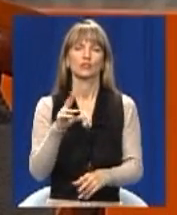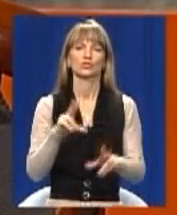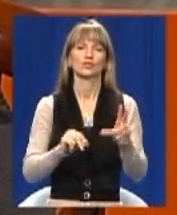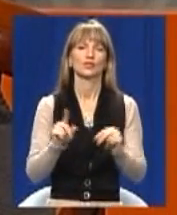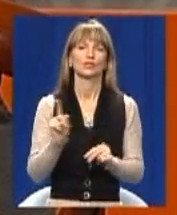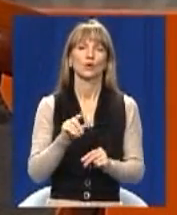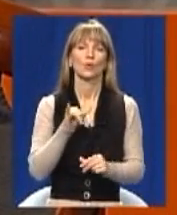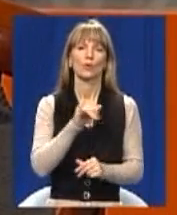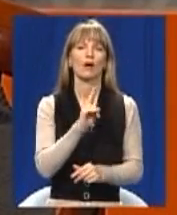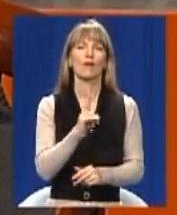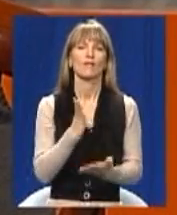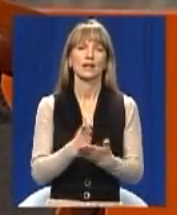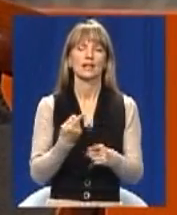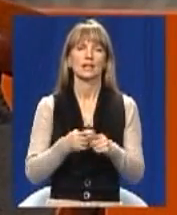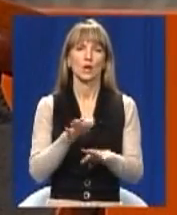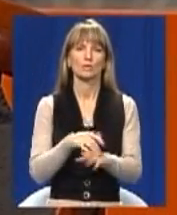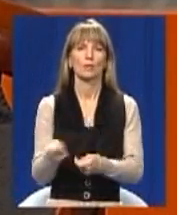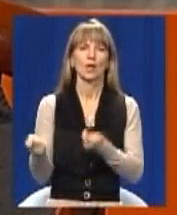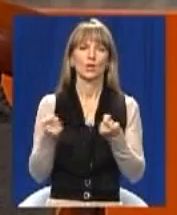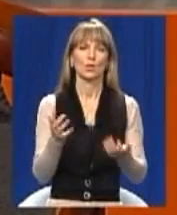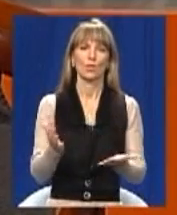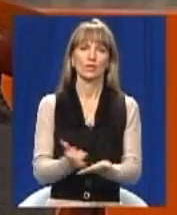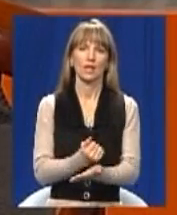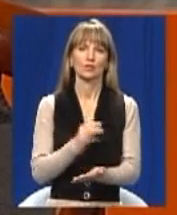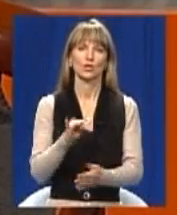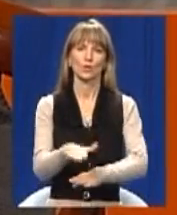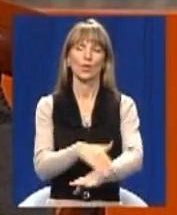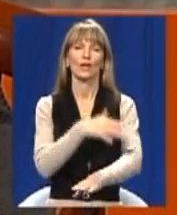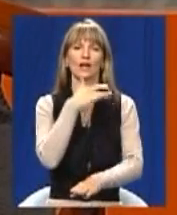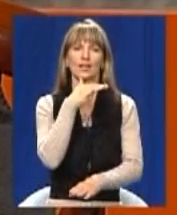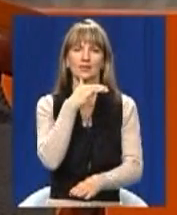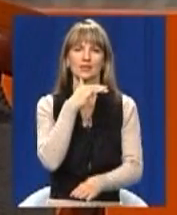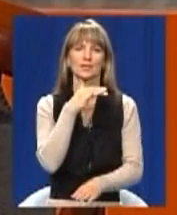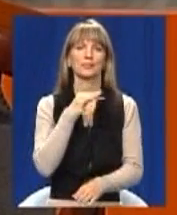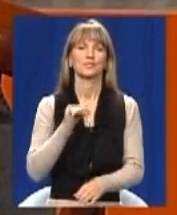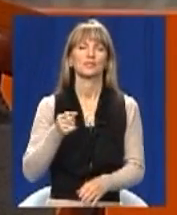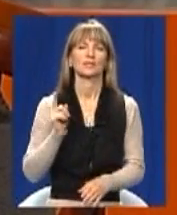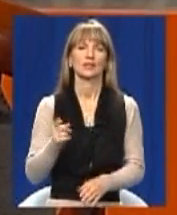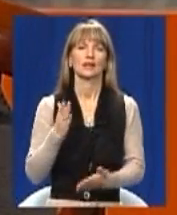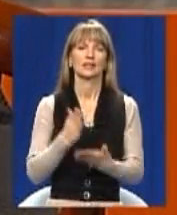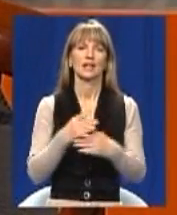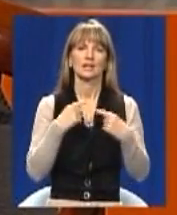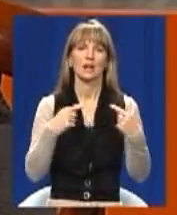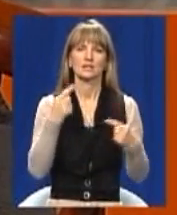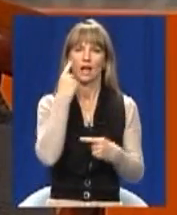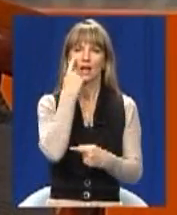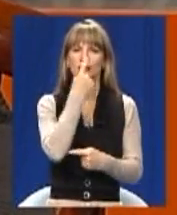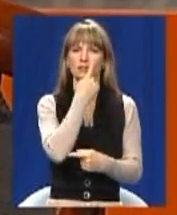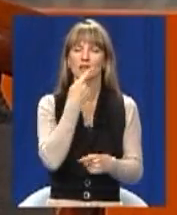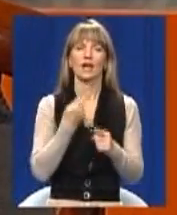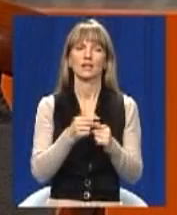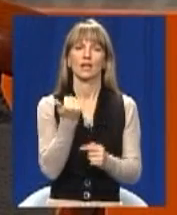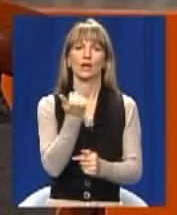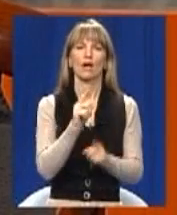що у кого є ця кошка, вона приносить удачу і довголіття. У неї дійсно різні очі, це її